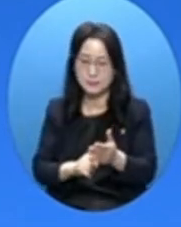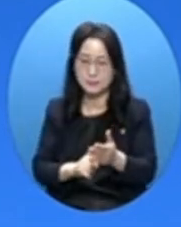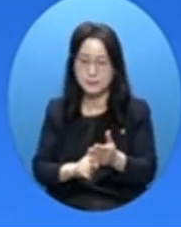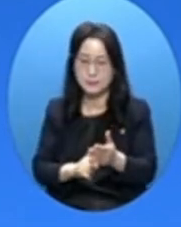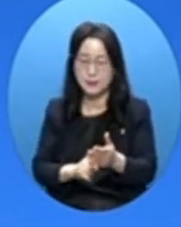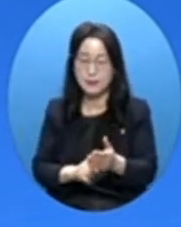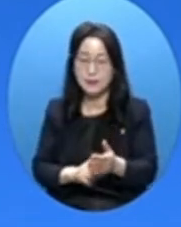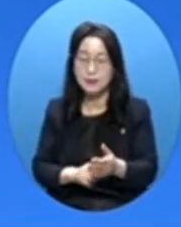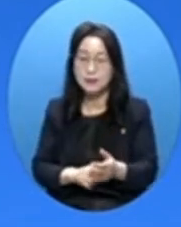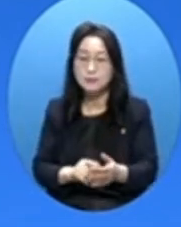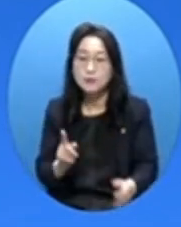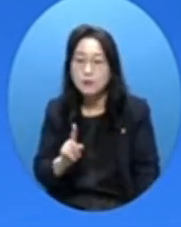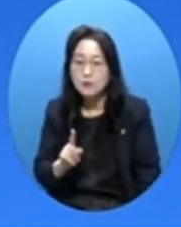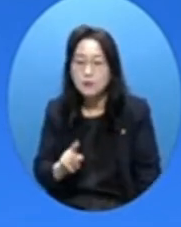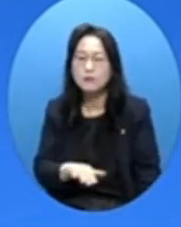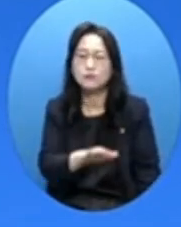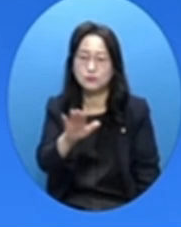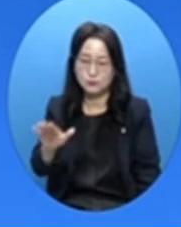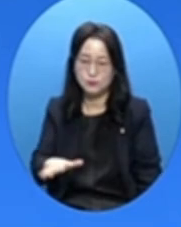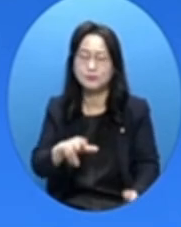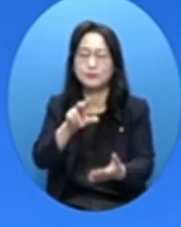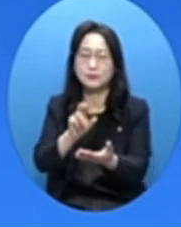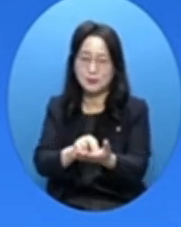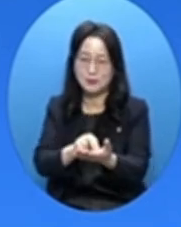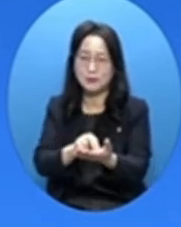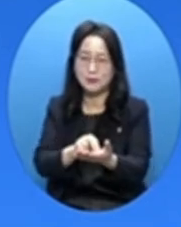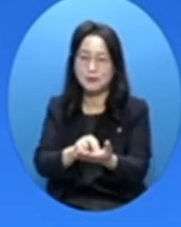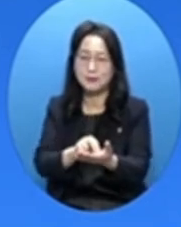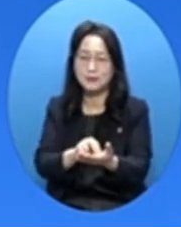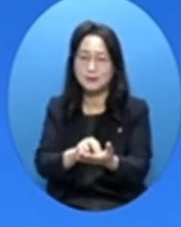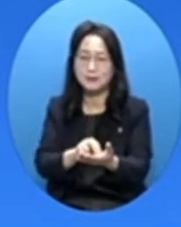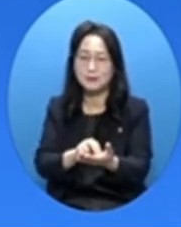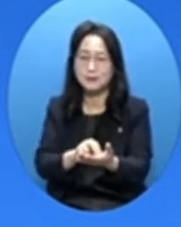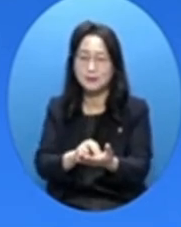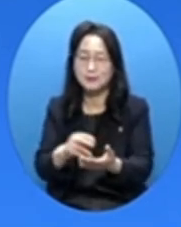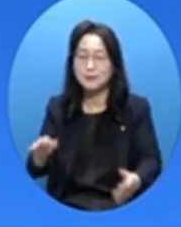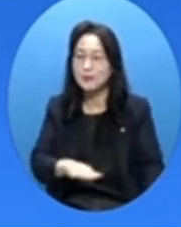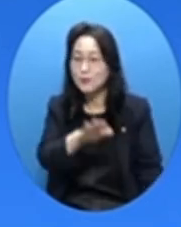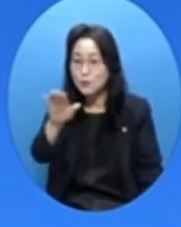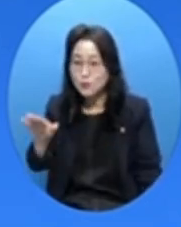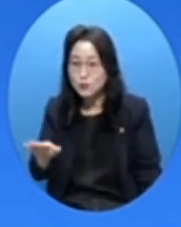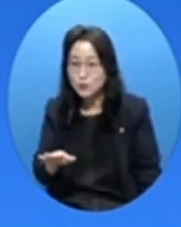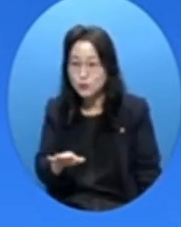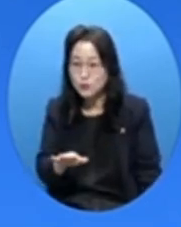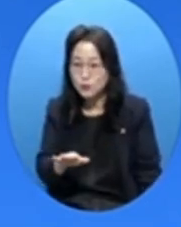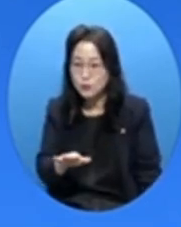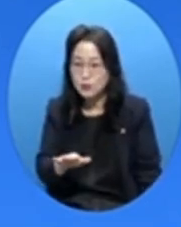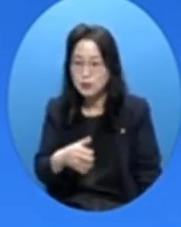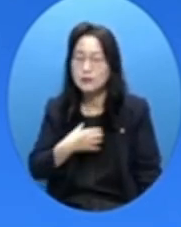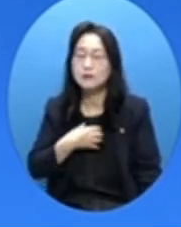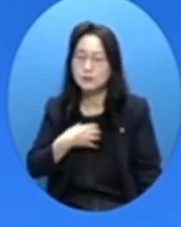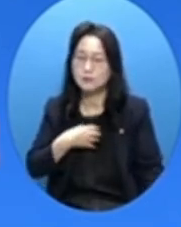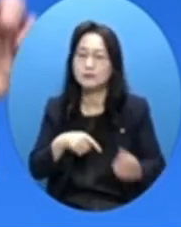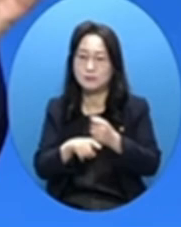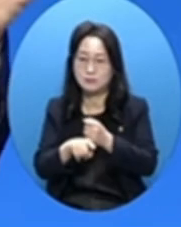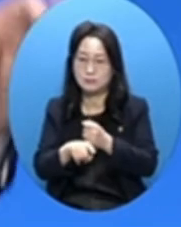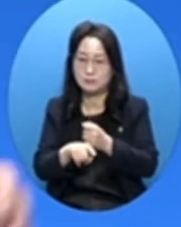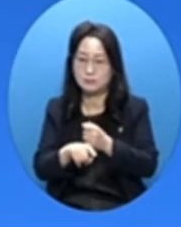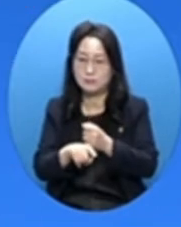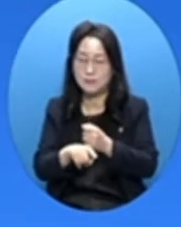바로 이것이 우리들의 문제요 우리에게 다가온 위기란 것을 잊지 말아야 합니다 이 같은